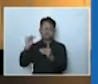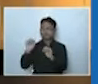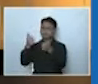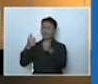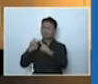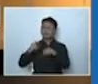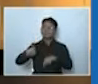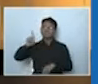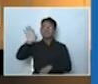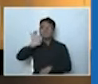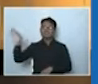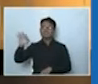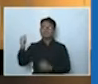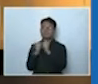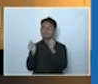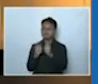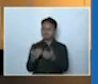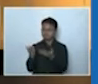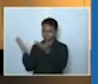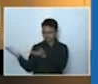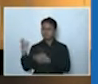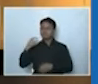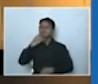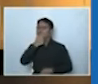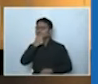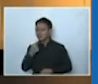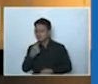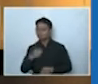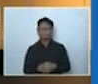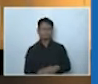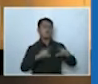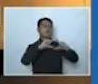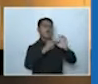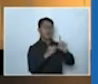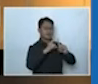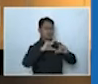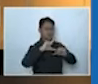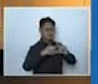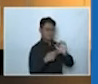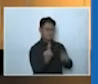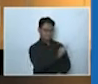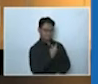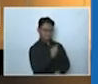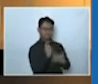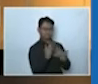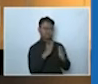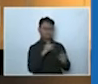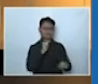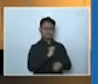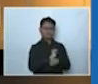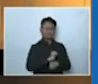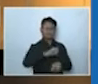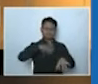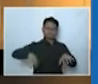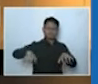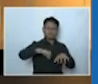siap melanjutkan pembangunan yang inklusif dengan pendekatan jetsi untuk Sulawesi Selatan lebih maju dan berkarakter